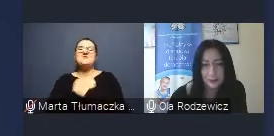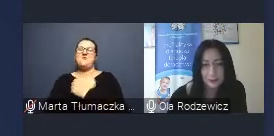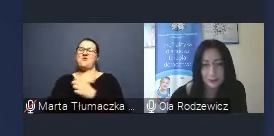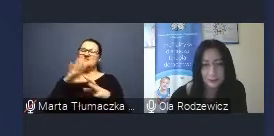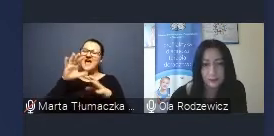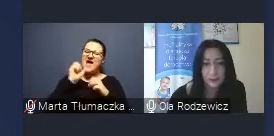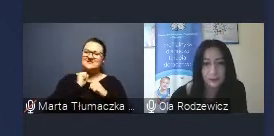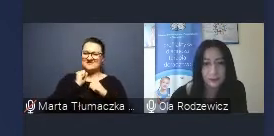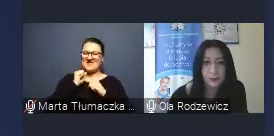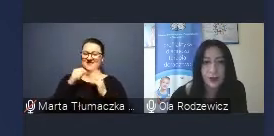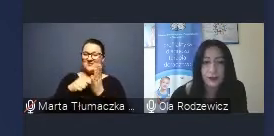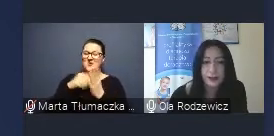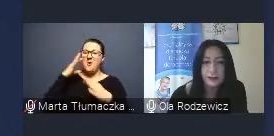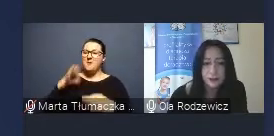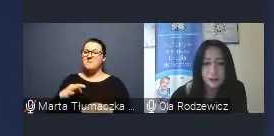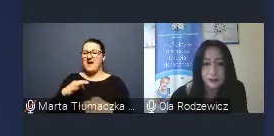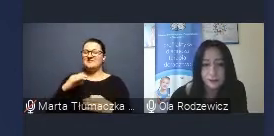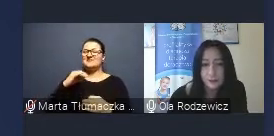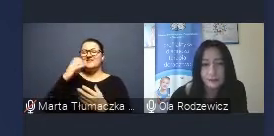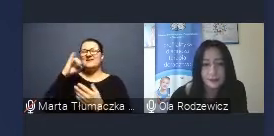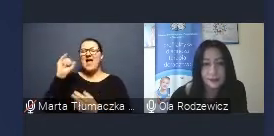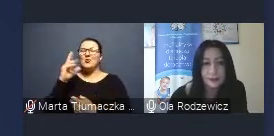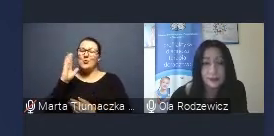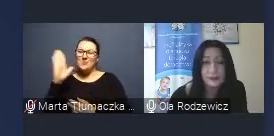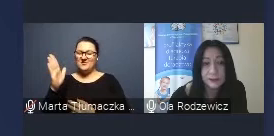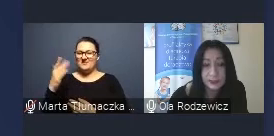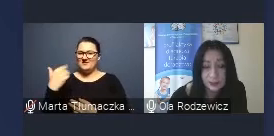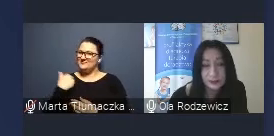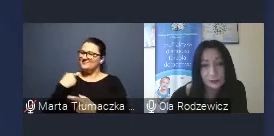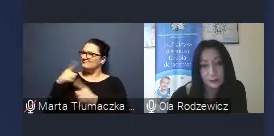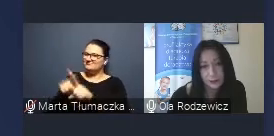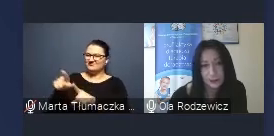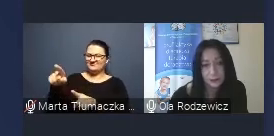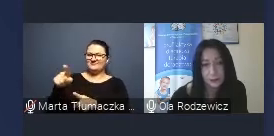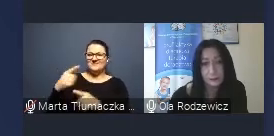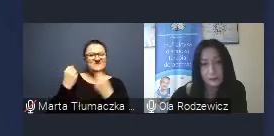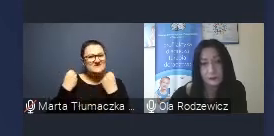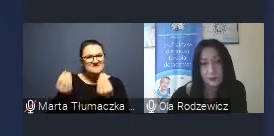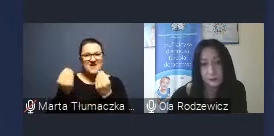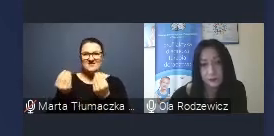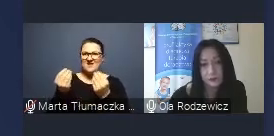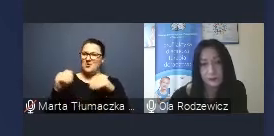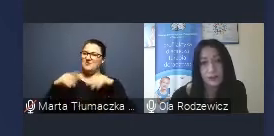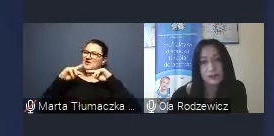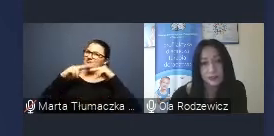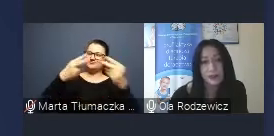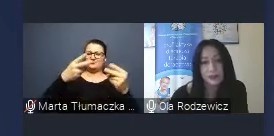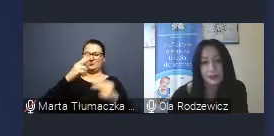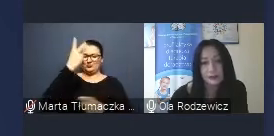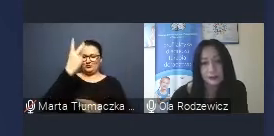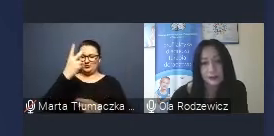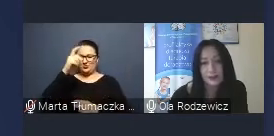miał pan Jakub. Po prostu coś, co jest najwspanialszego, co można dać drugiemu człowiekowi, to jest